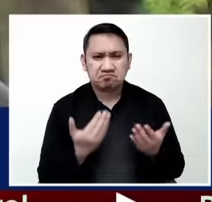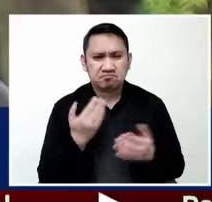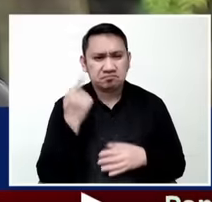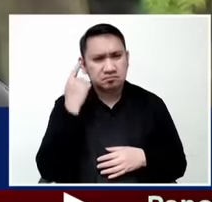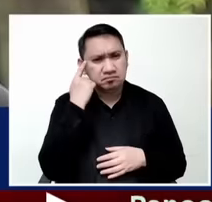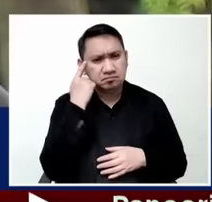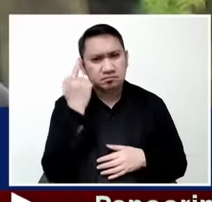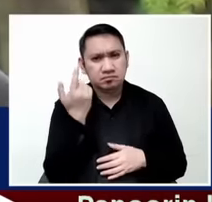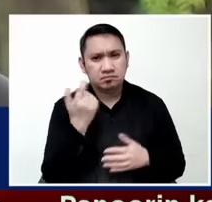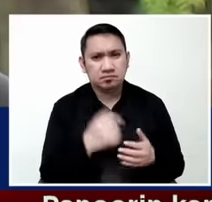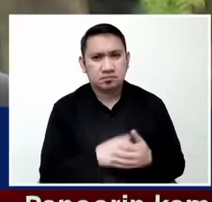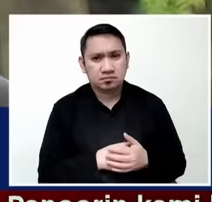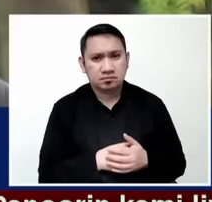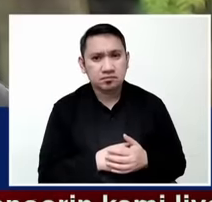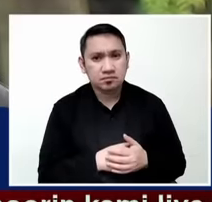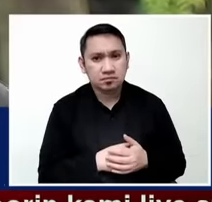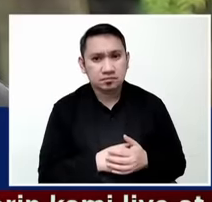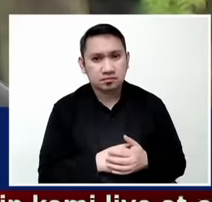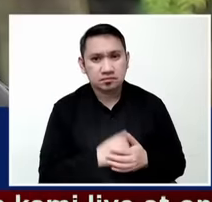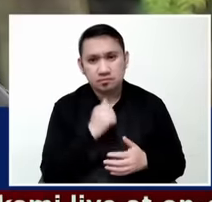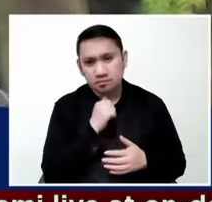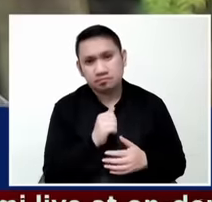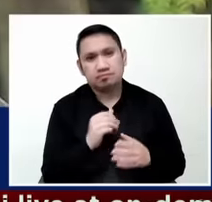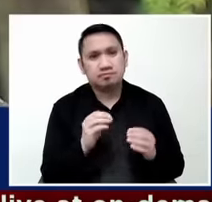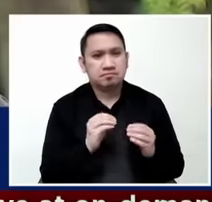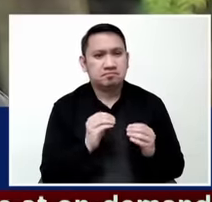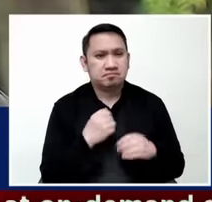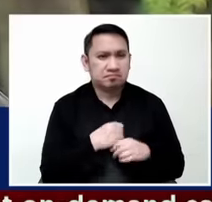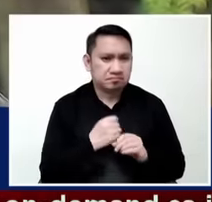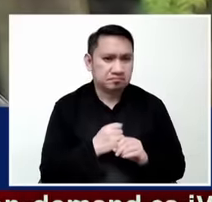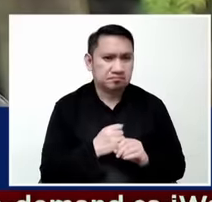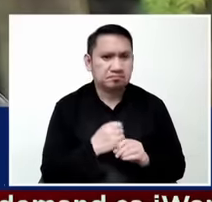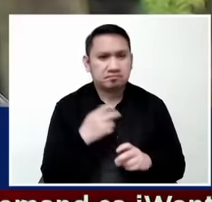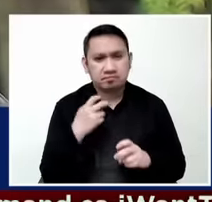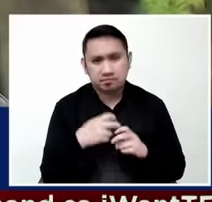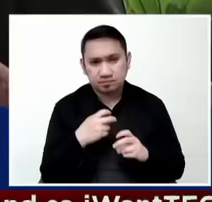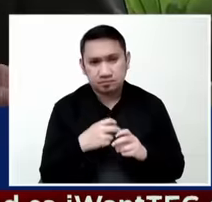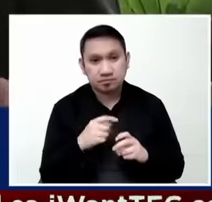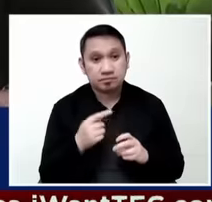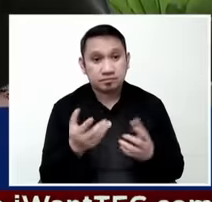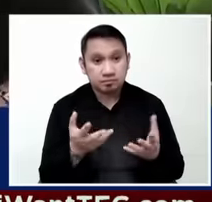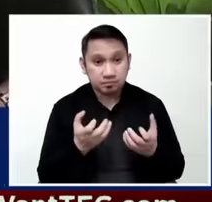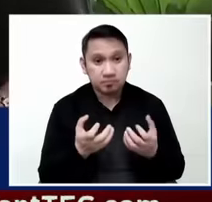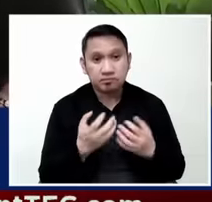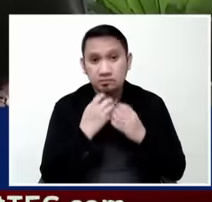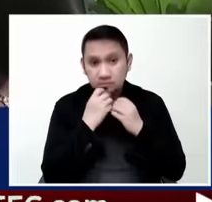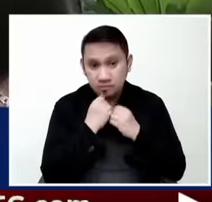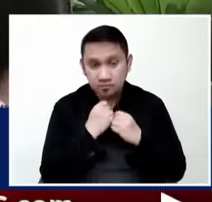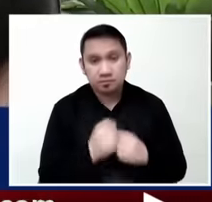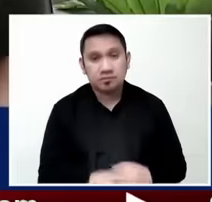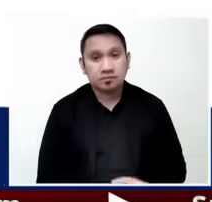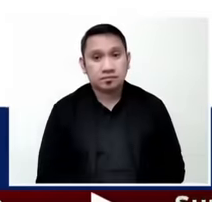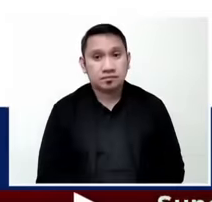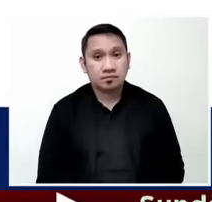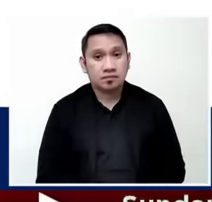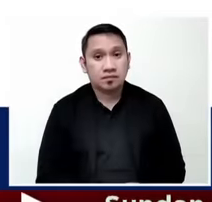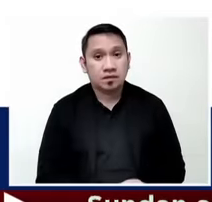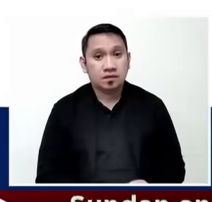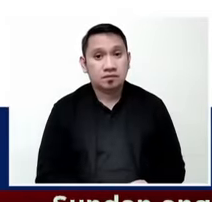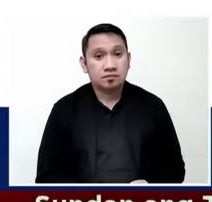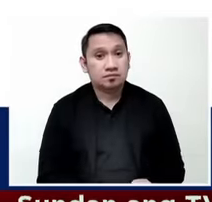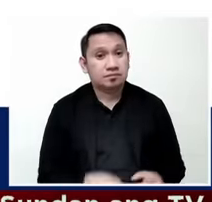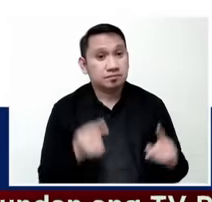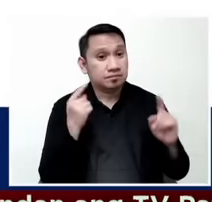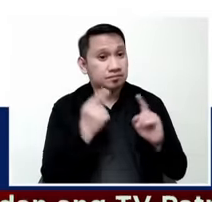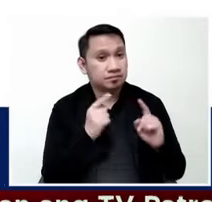ba, let's not complicate it too much. Kung gusto talaga natin ng savings. Ang punto pa ni Suntay,